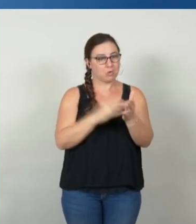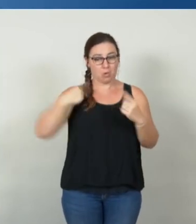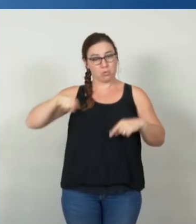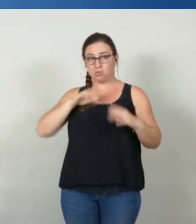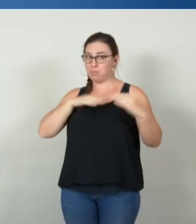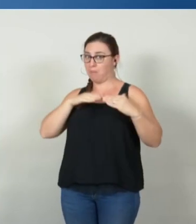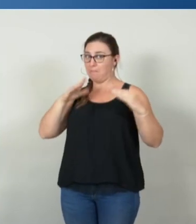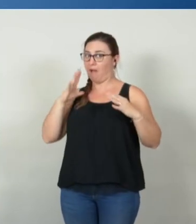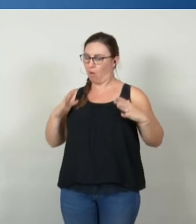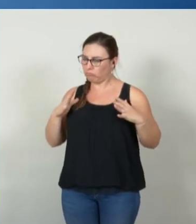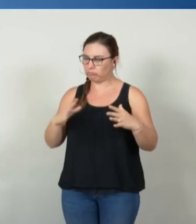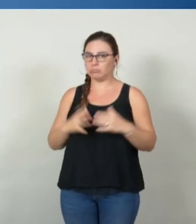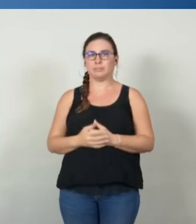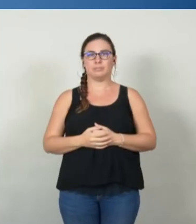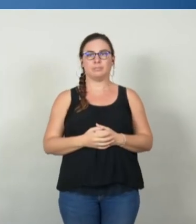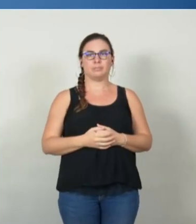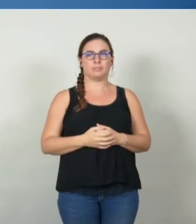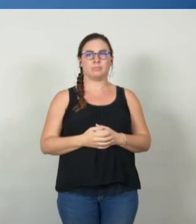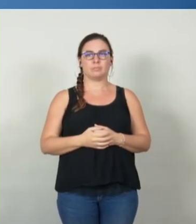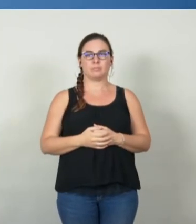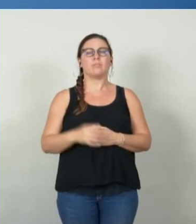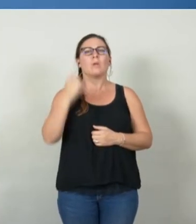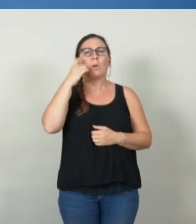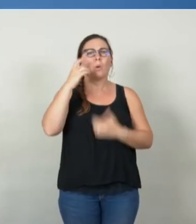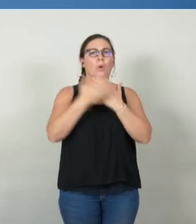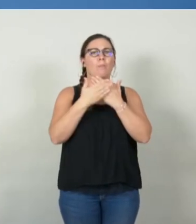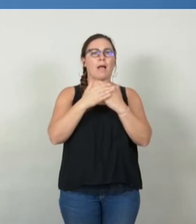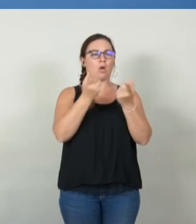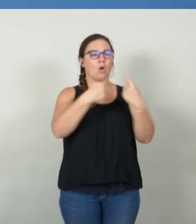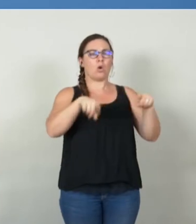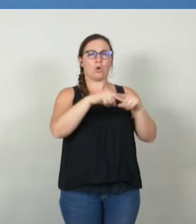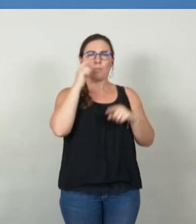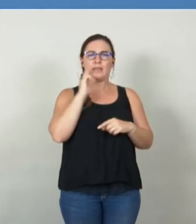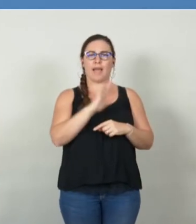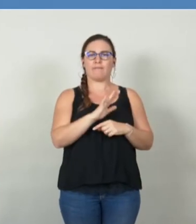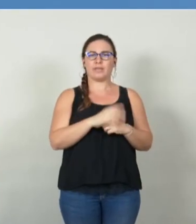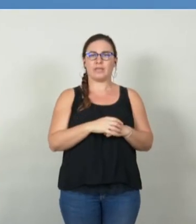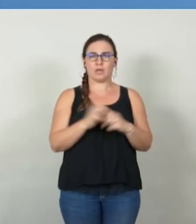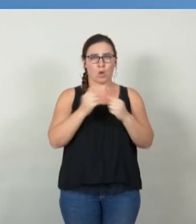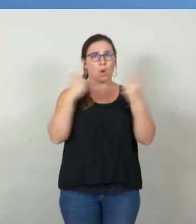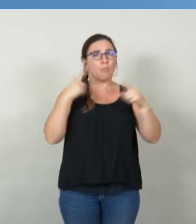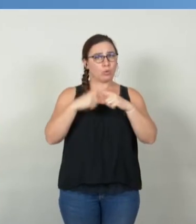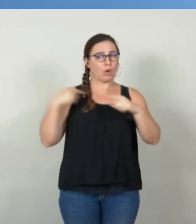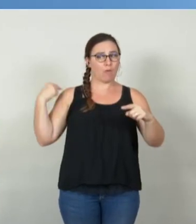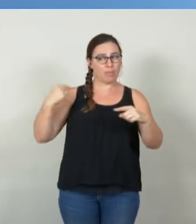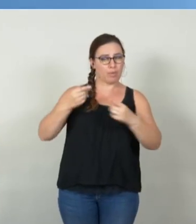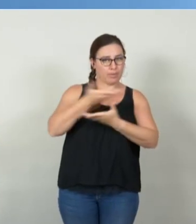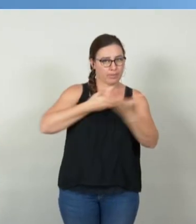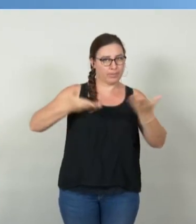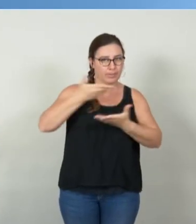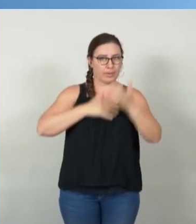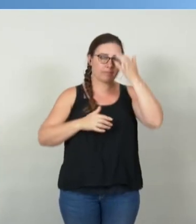sur les remarques sur le comité d'avis nous avons eu l'occasion à plusieurs reprises effectivement d'en parler